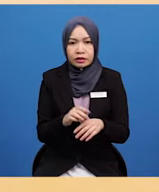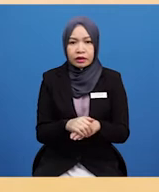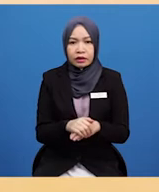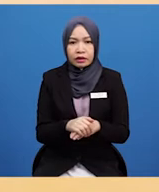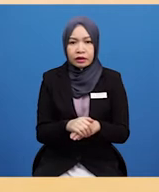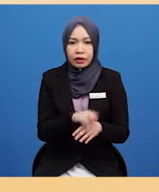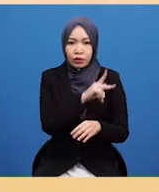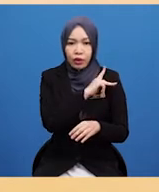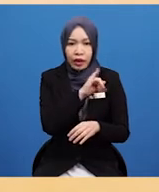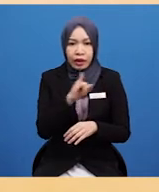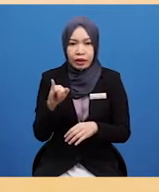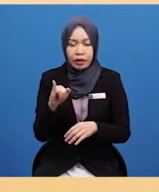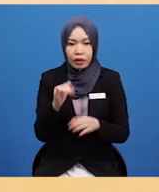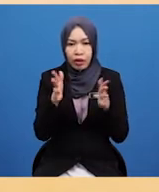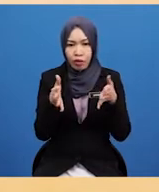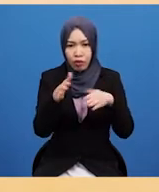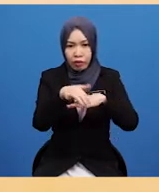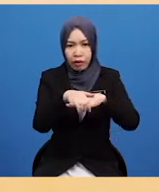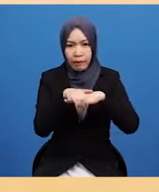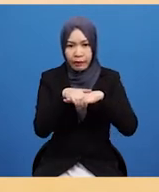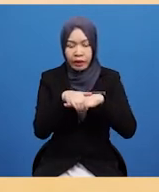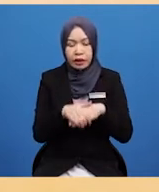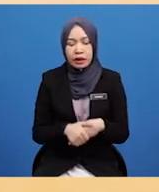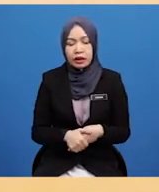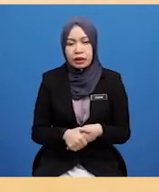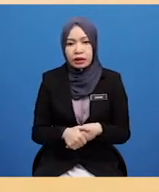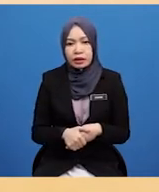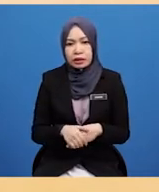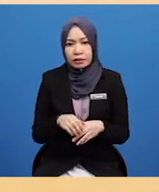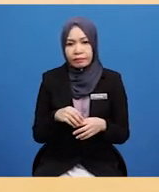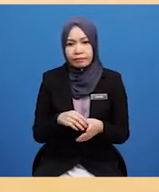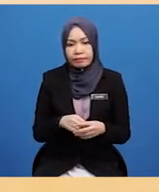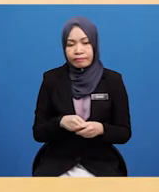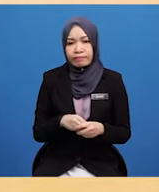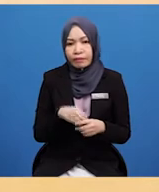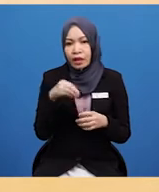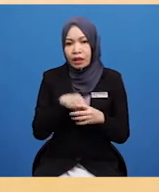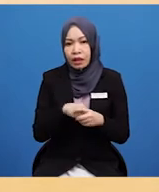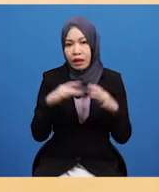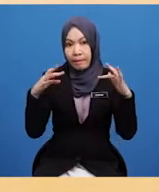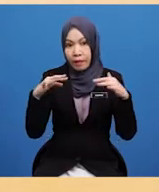digunakan untuk membiayai operasi British dalam Perang Dunia Pertama.